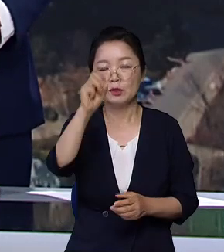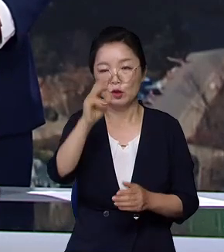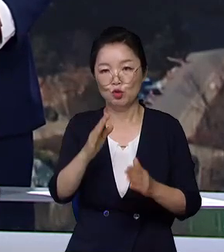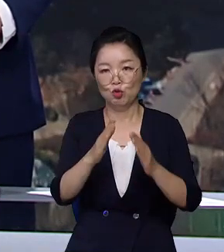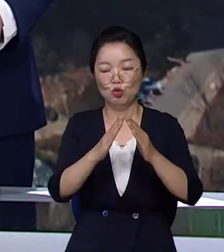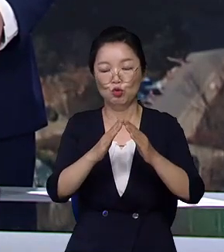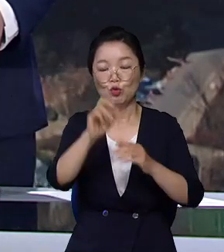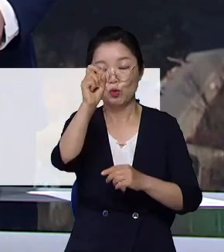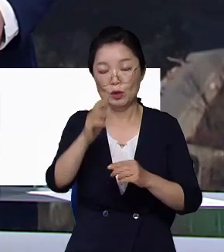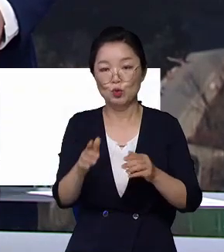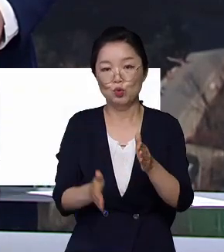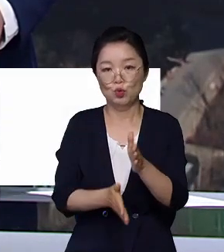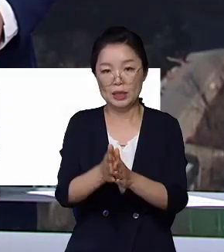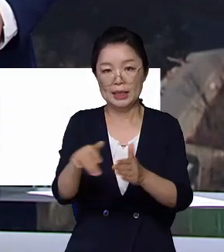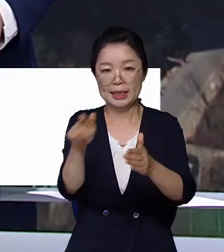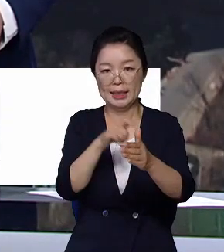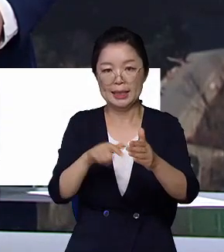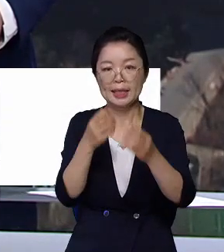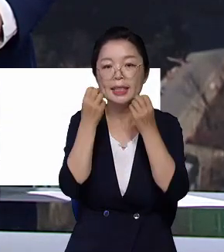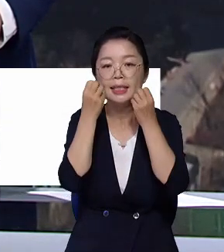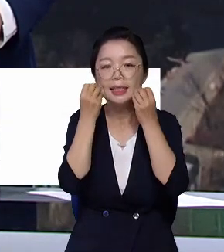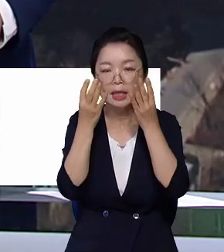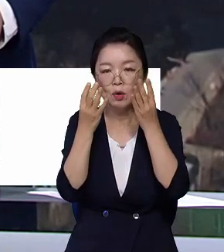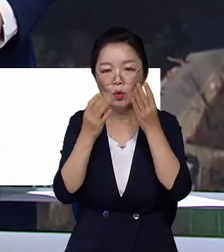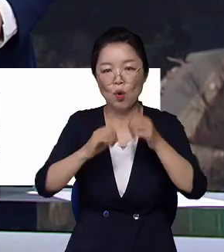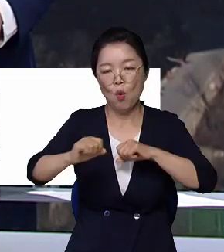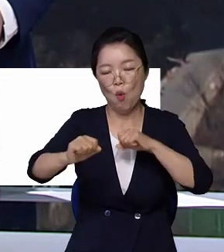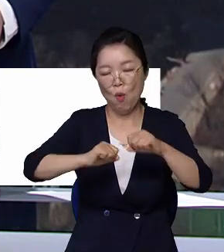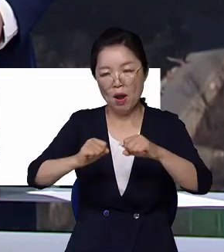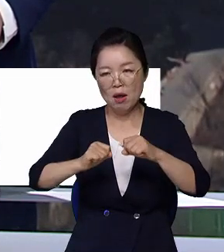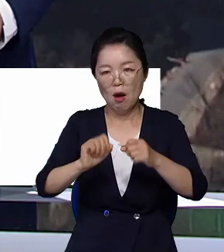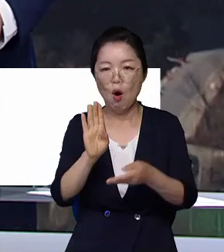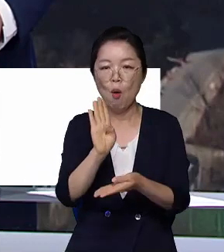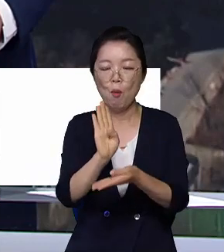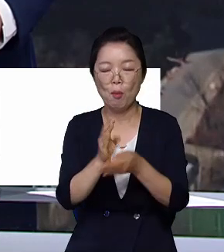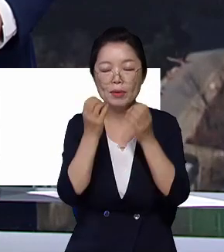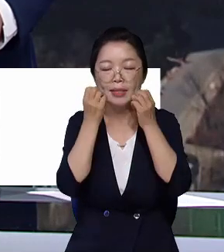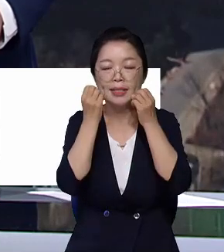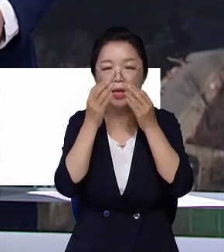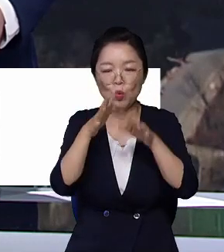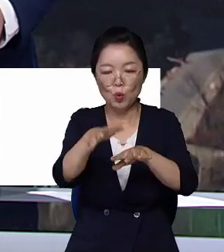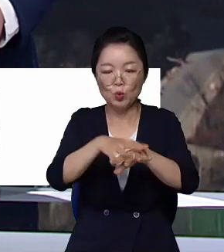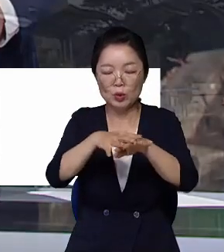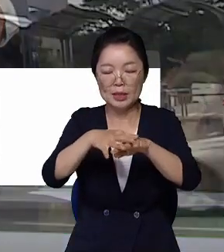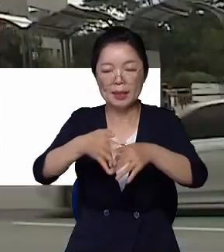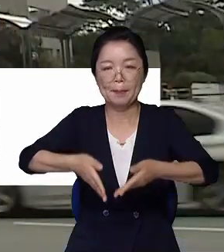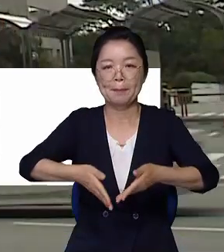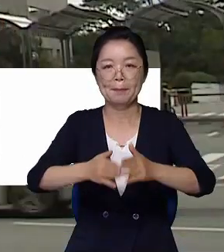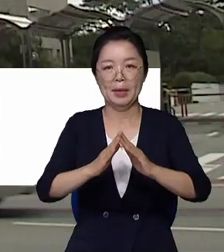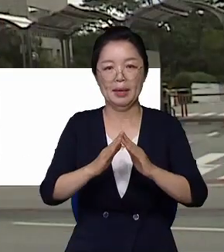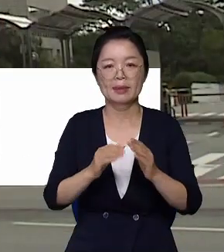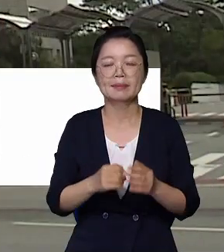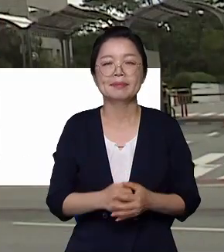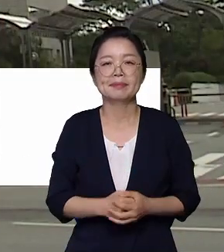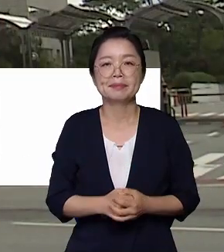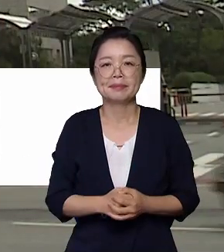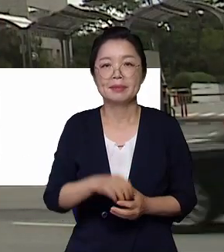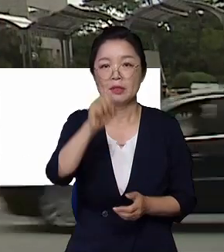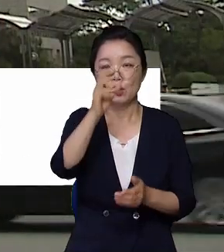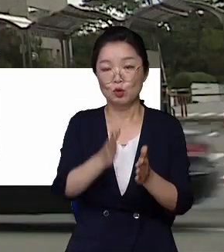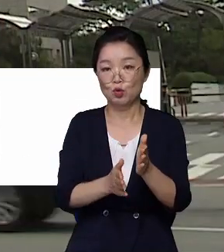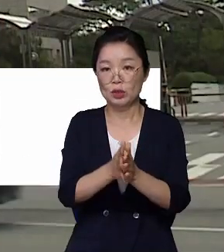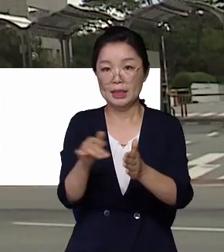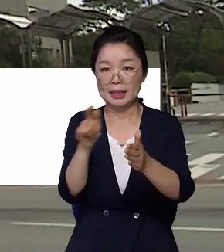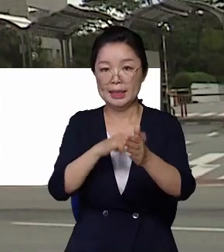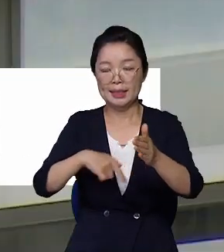광주광역시가 자치구별 신경제지구 신활력특구를 중심으로 한 민선 8기 첫 조직 개편안을 마련했습니다.